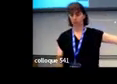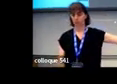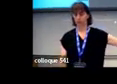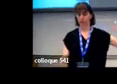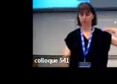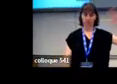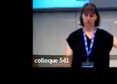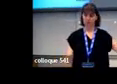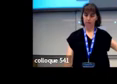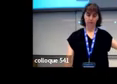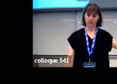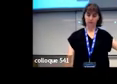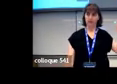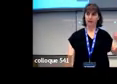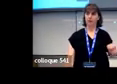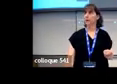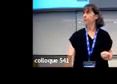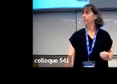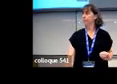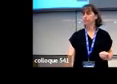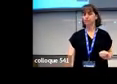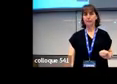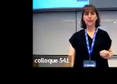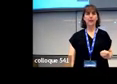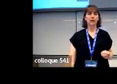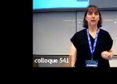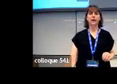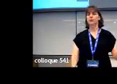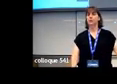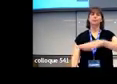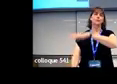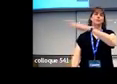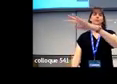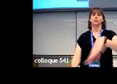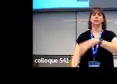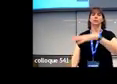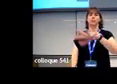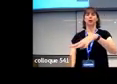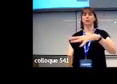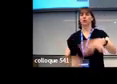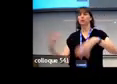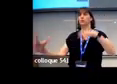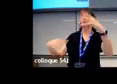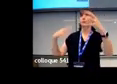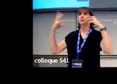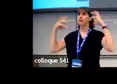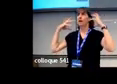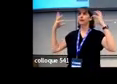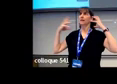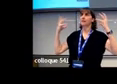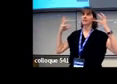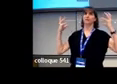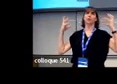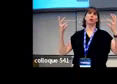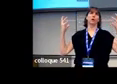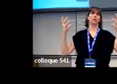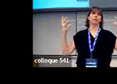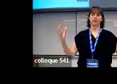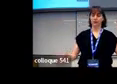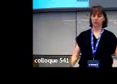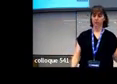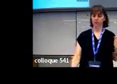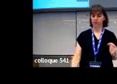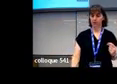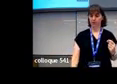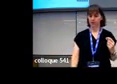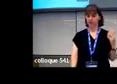mettre dans son cours au cégep directement. Et j'ai fait une visite virtuelle dans le laboratoire pour que ça soit plus clair. Ça fait quoi